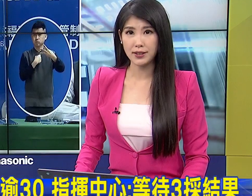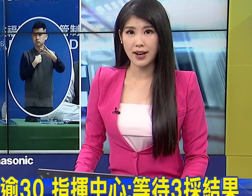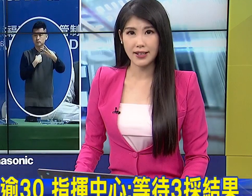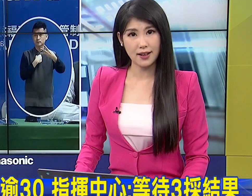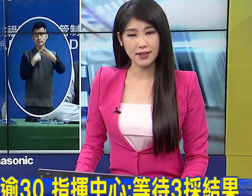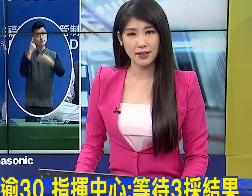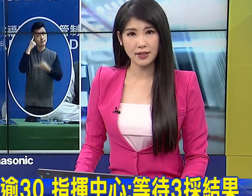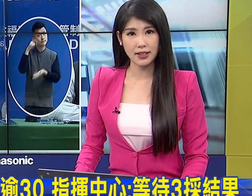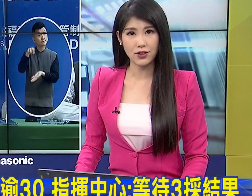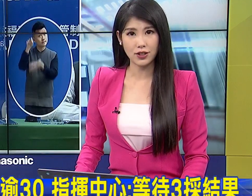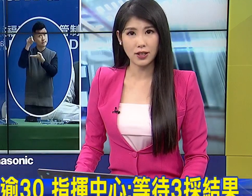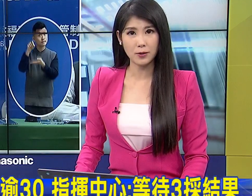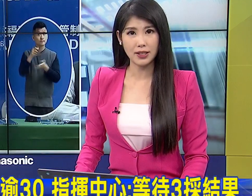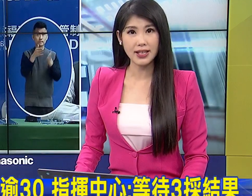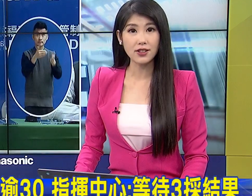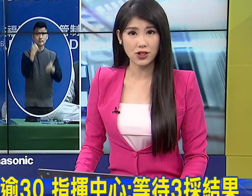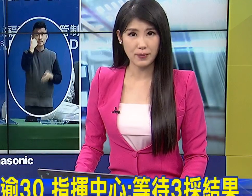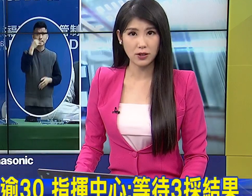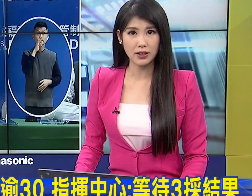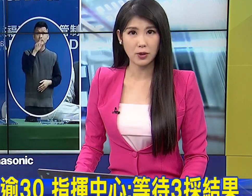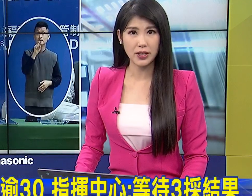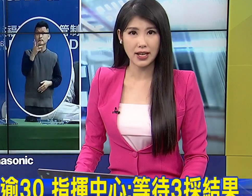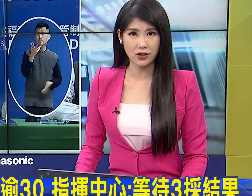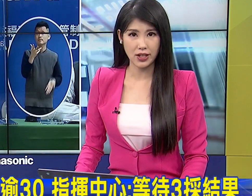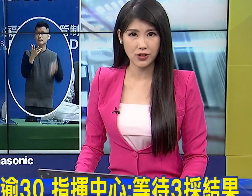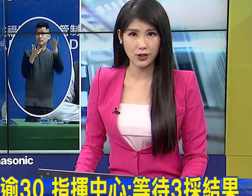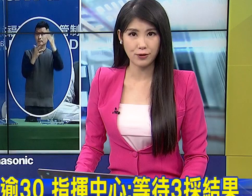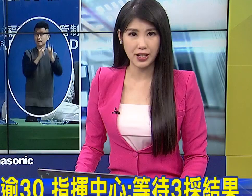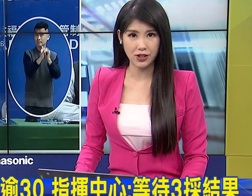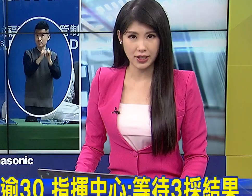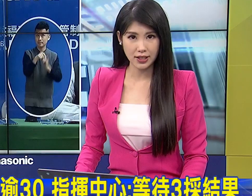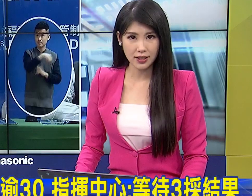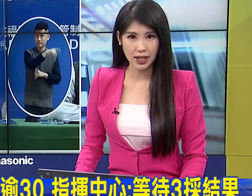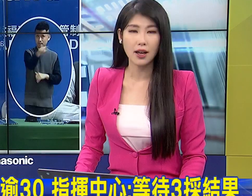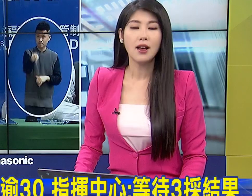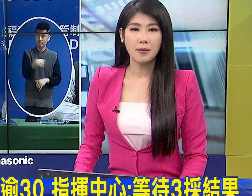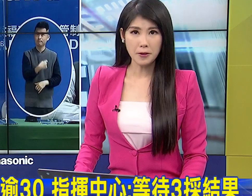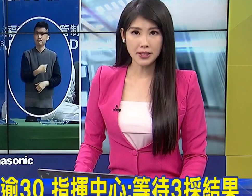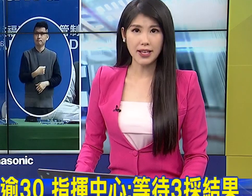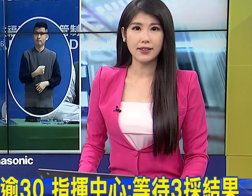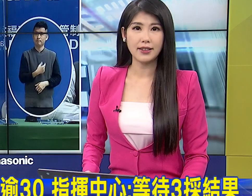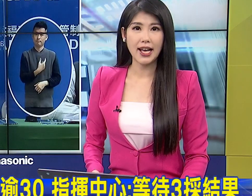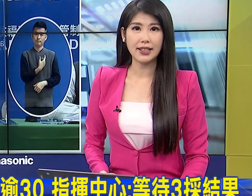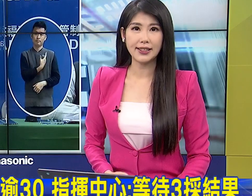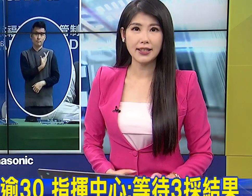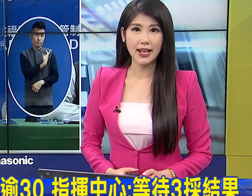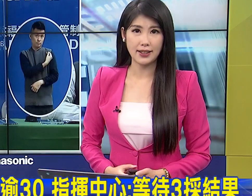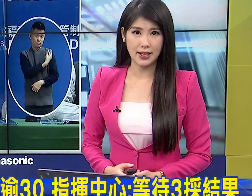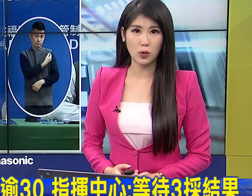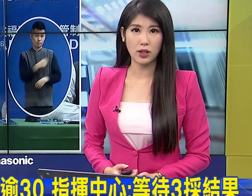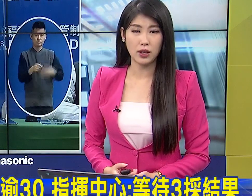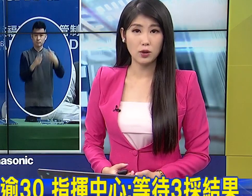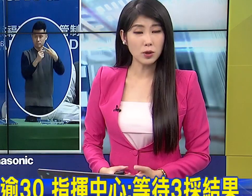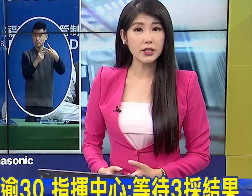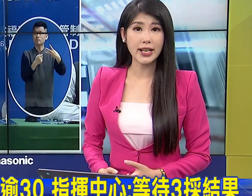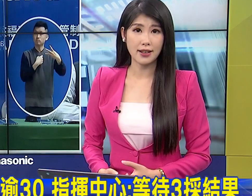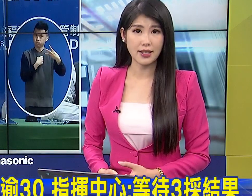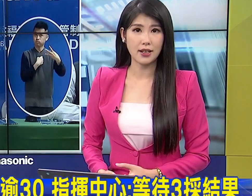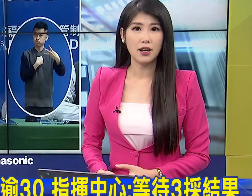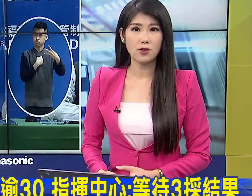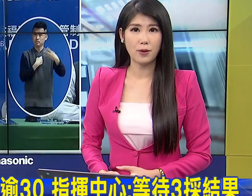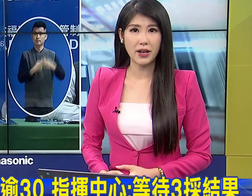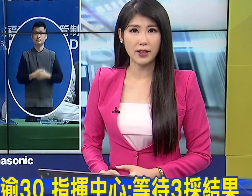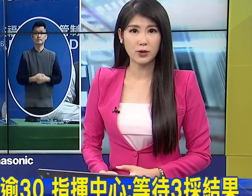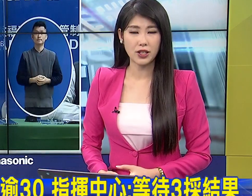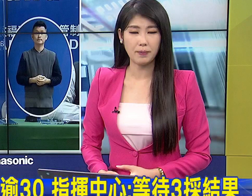出 PCR 阳性， CT 值超过了30，被送到昆阳实验室复验是阴性，目前等待第三采结果，如果是阳